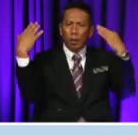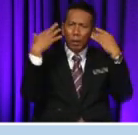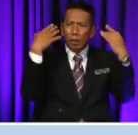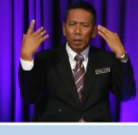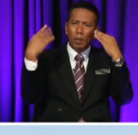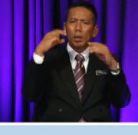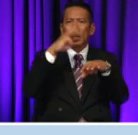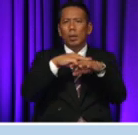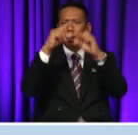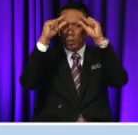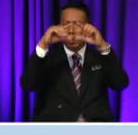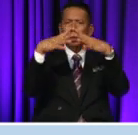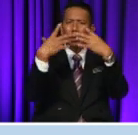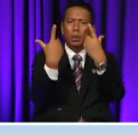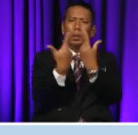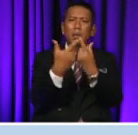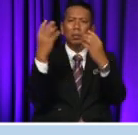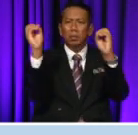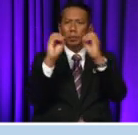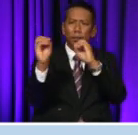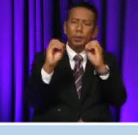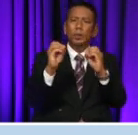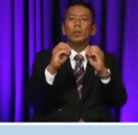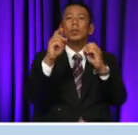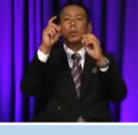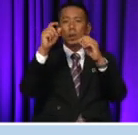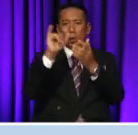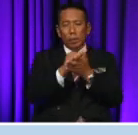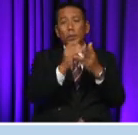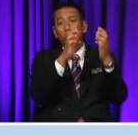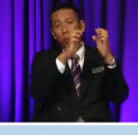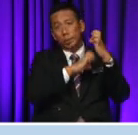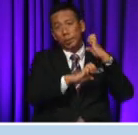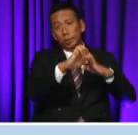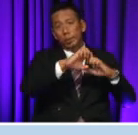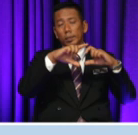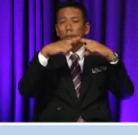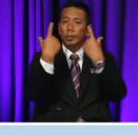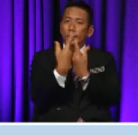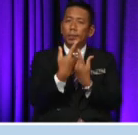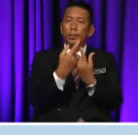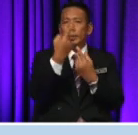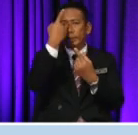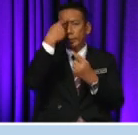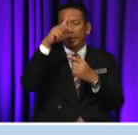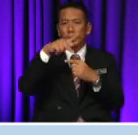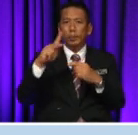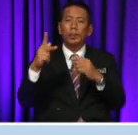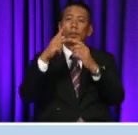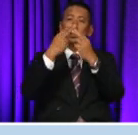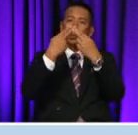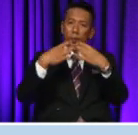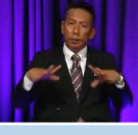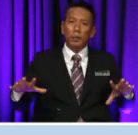ketika guru tiada Jadi itulah etika seorang ketua kelas memastikan kelancaran kelas tersebut dan